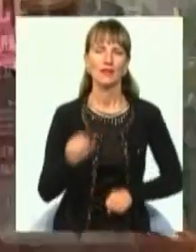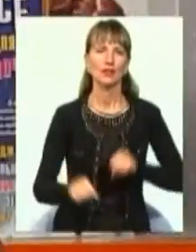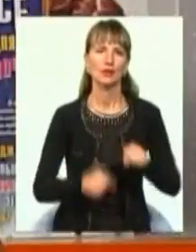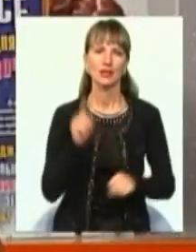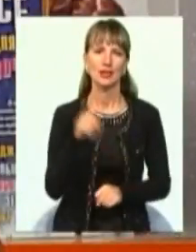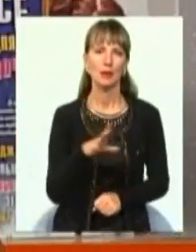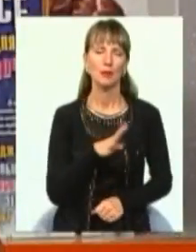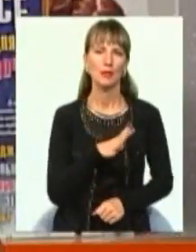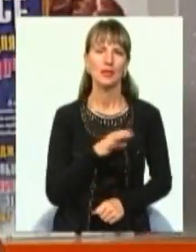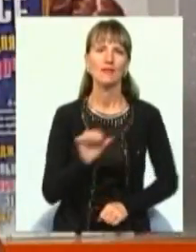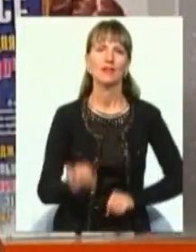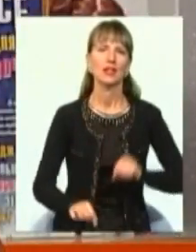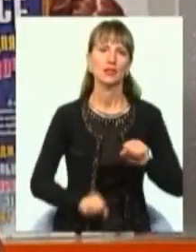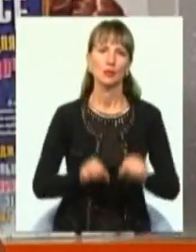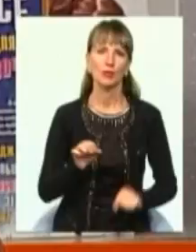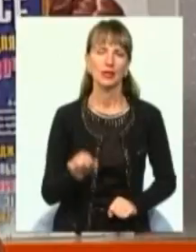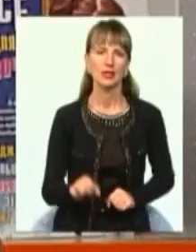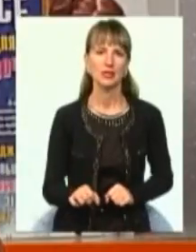їздити? Велосипедисти